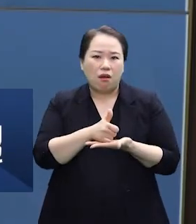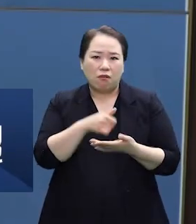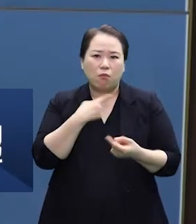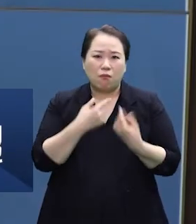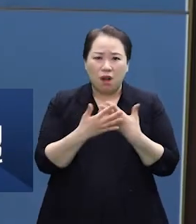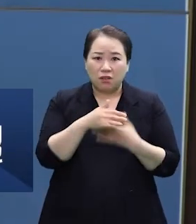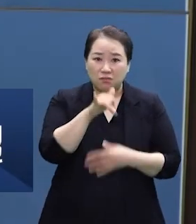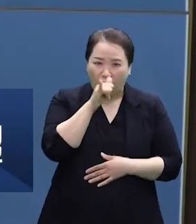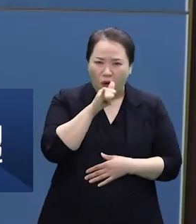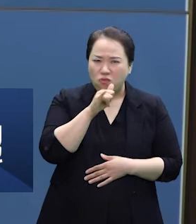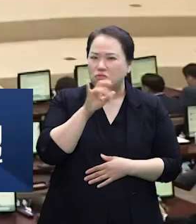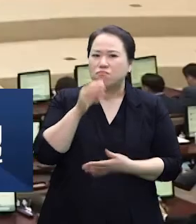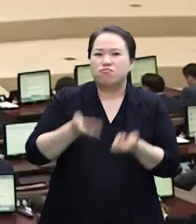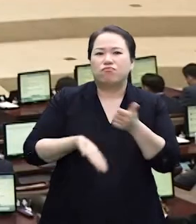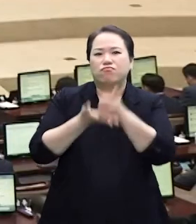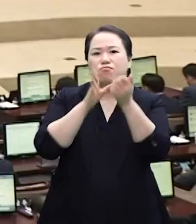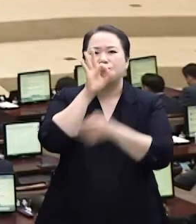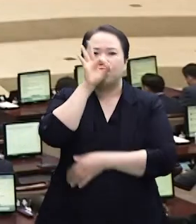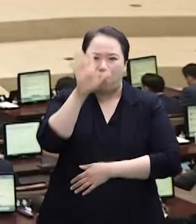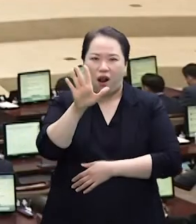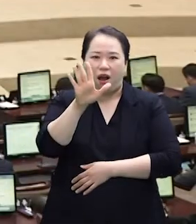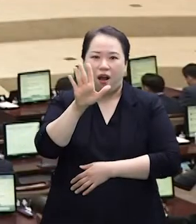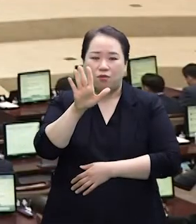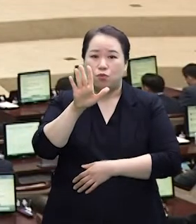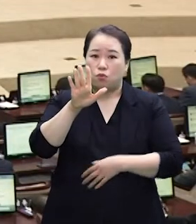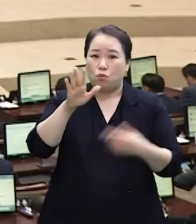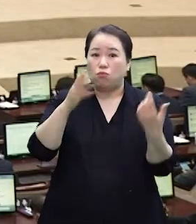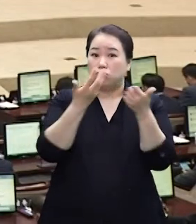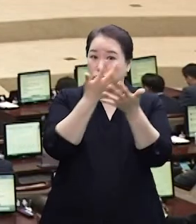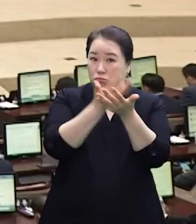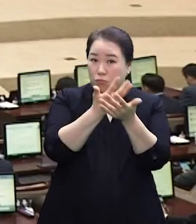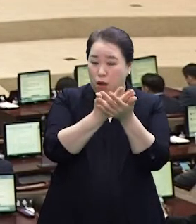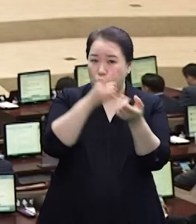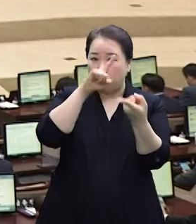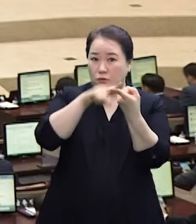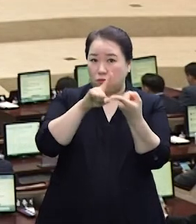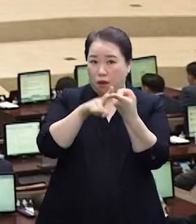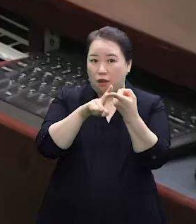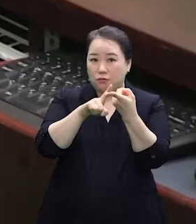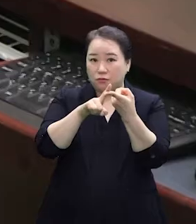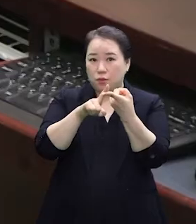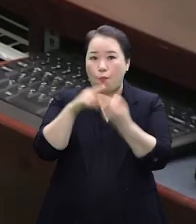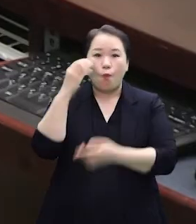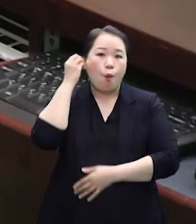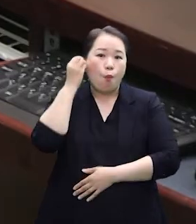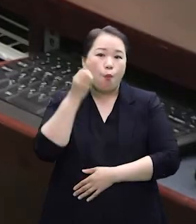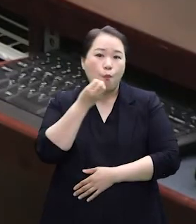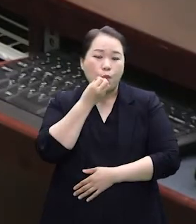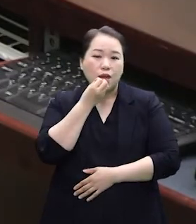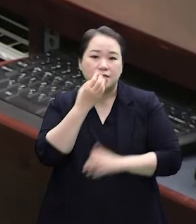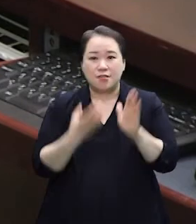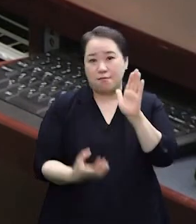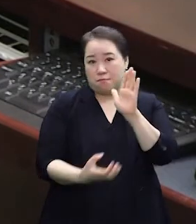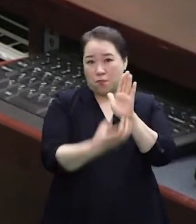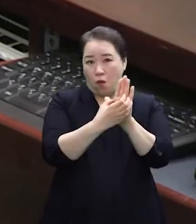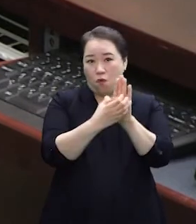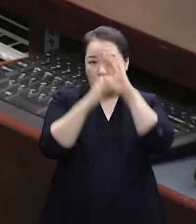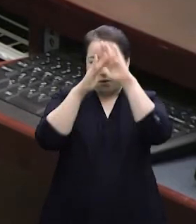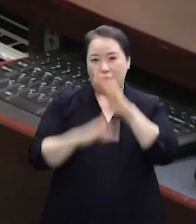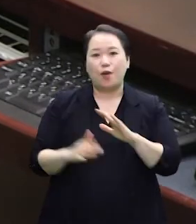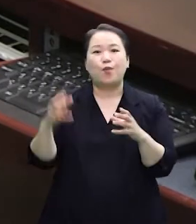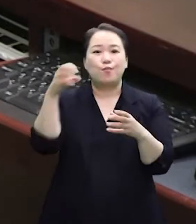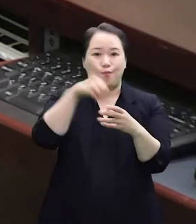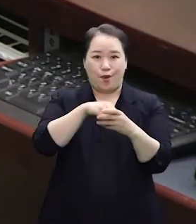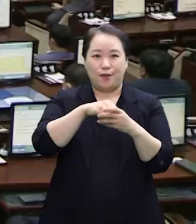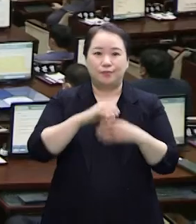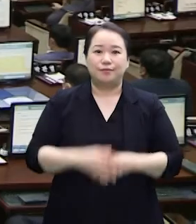경력자가 선임될 수 없도록 하고 위원회 자료에 대한 공개 사항을 도 홈페이지에 공개하도록 명시하는 규정을